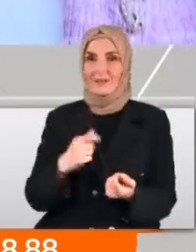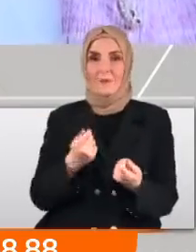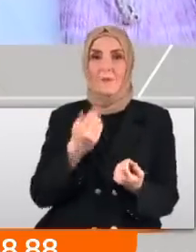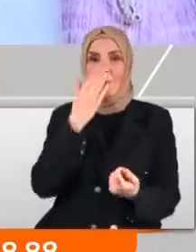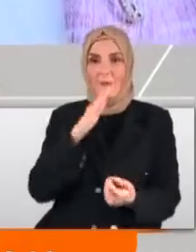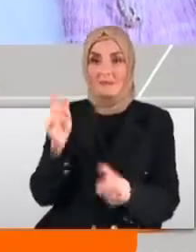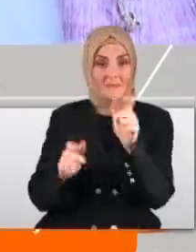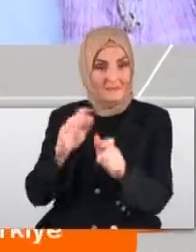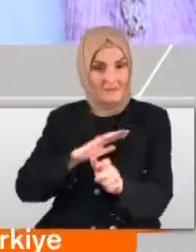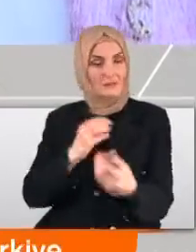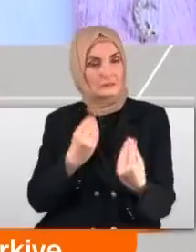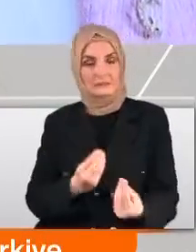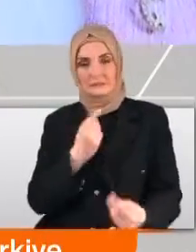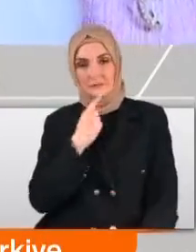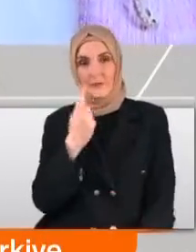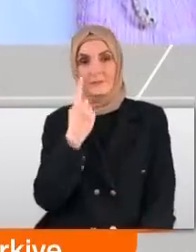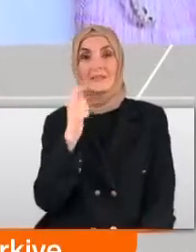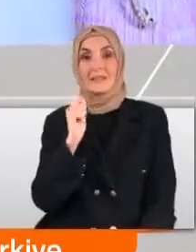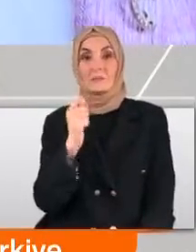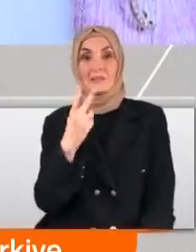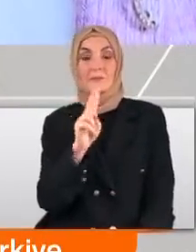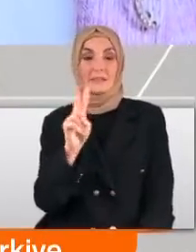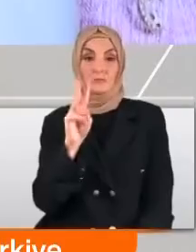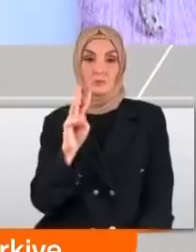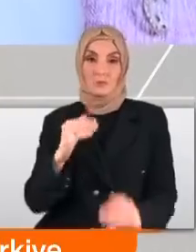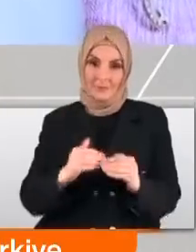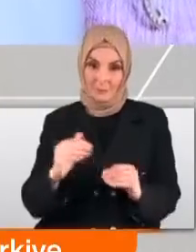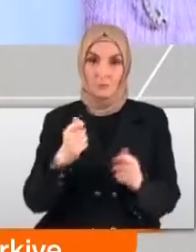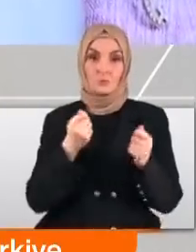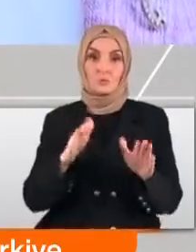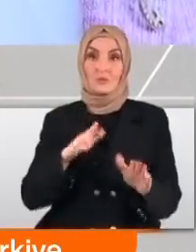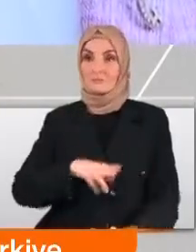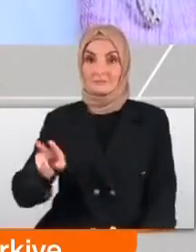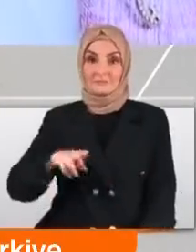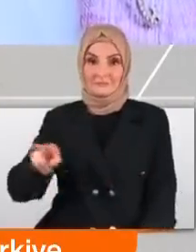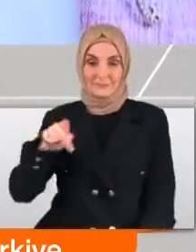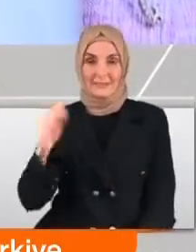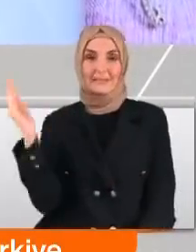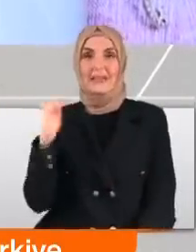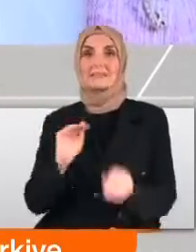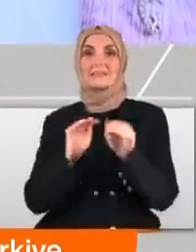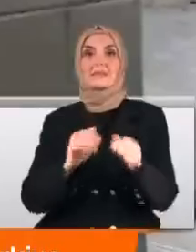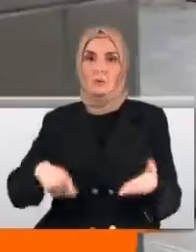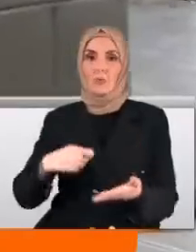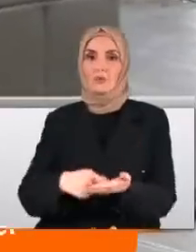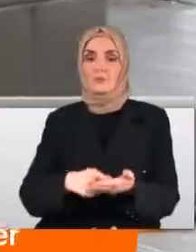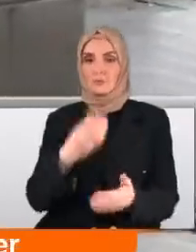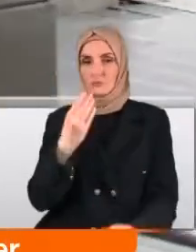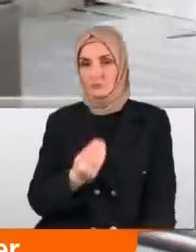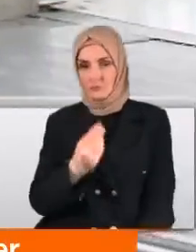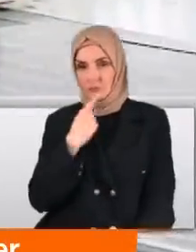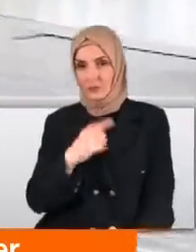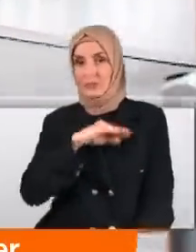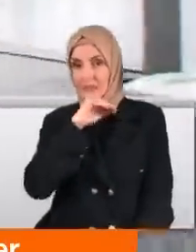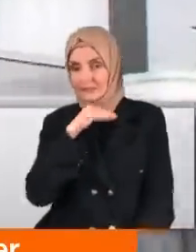Temmuz 2023'ten itibaren dediğim gibi ücretsiz seyahat kapsamında yapılacak gelir desteği ödemesi geçerli olacak. Yaşlı ve